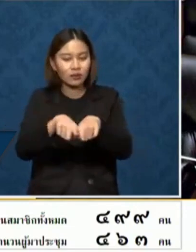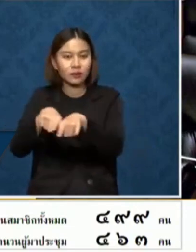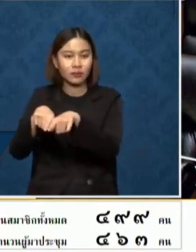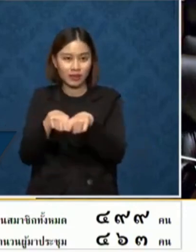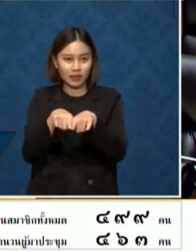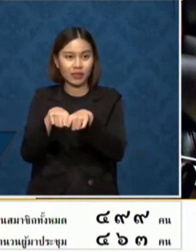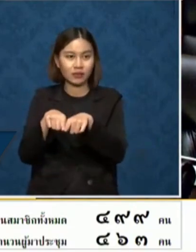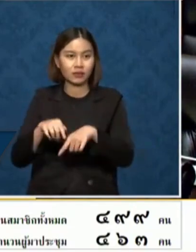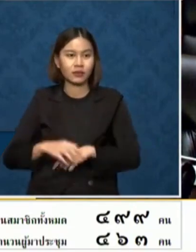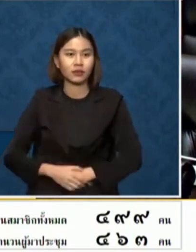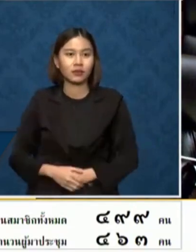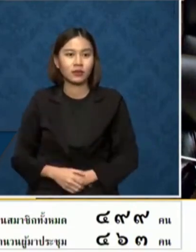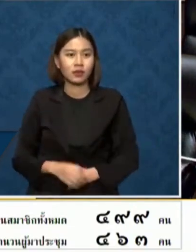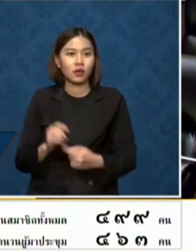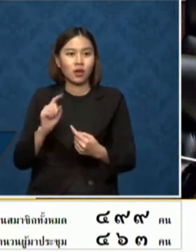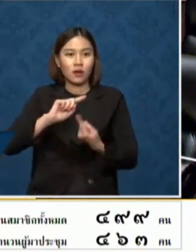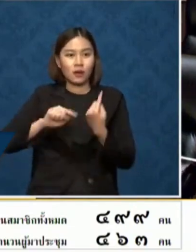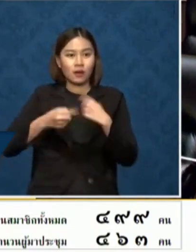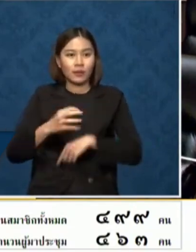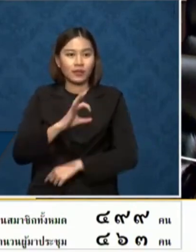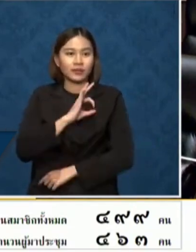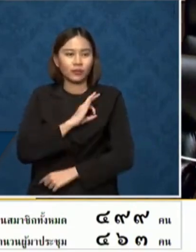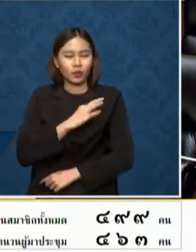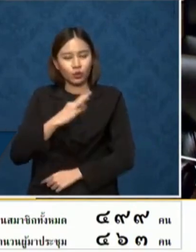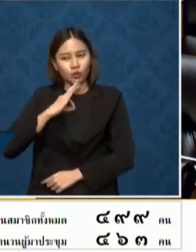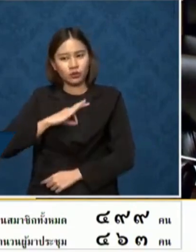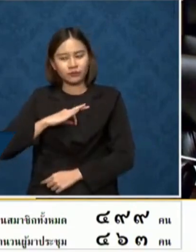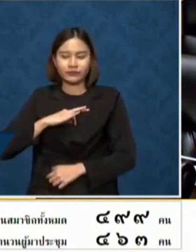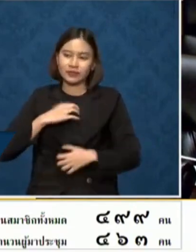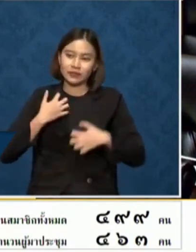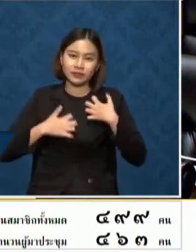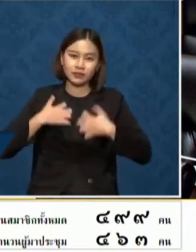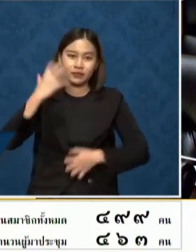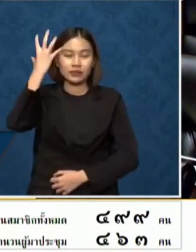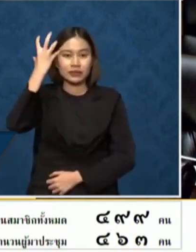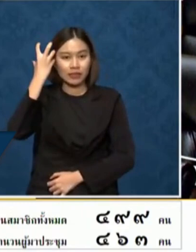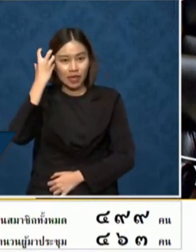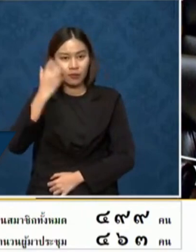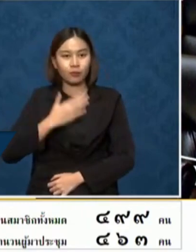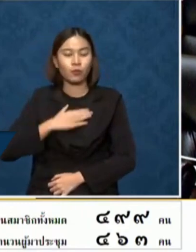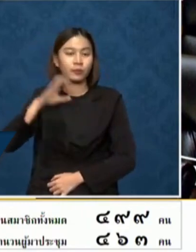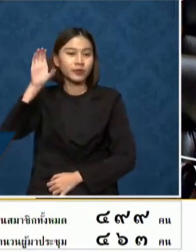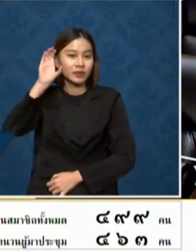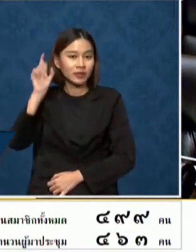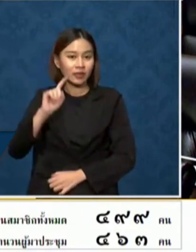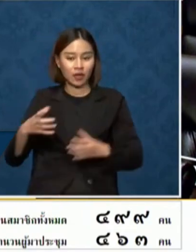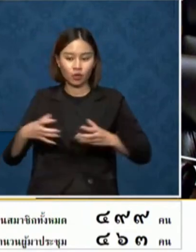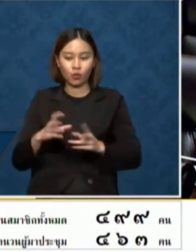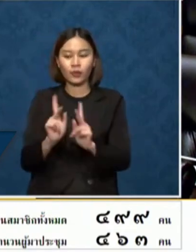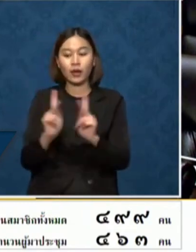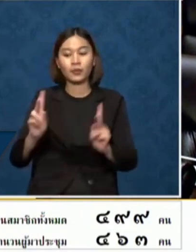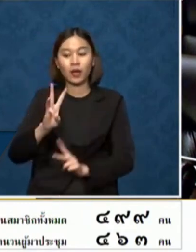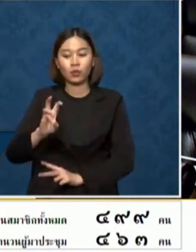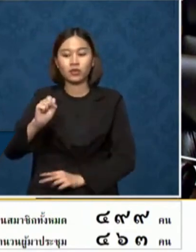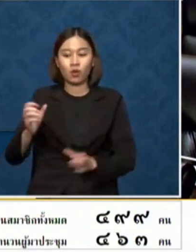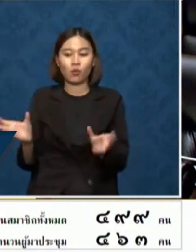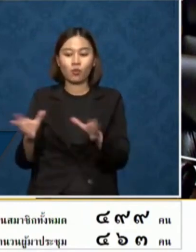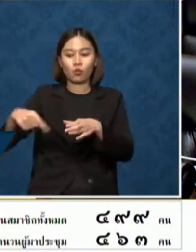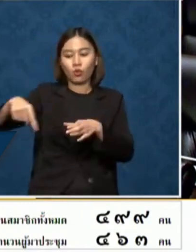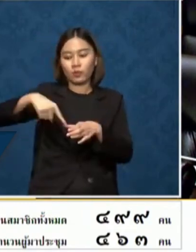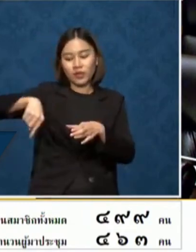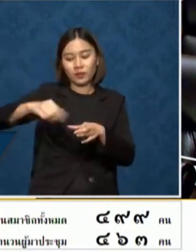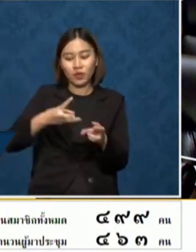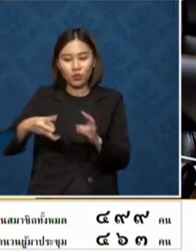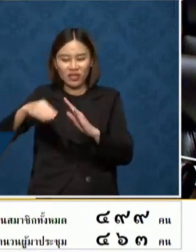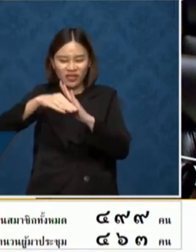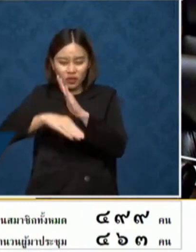กันสำหรับเพื่อนๆสมาชิกที่มีความกังวลผมเชื่อว่ากรรมาธิการวิสามัญชุดนี้จะมีแนว